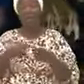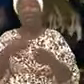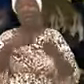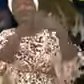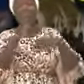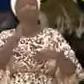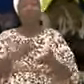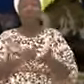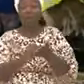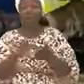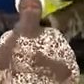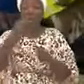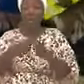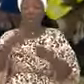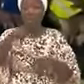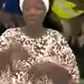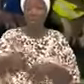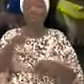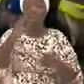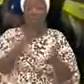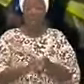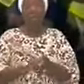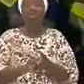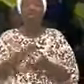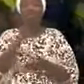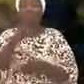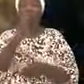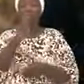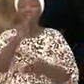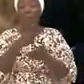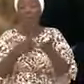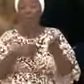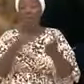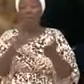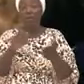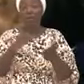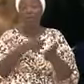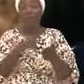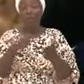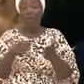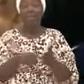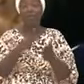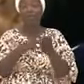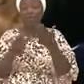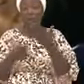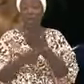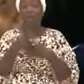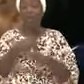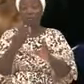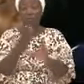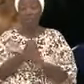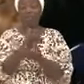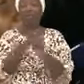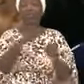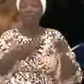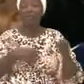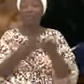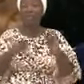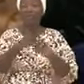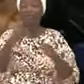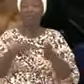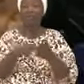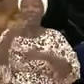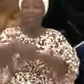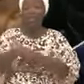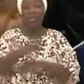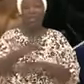ciel va harris répond non que tu as participants du salut du seigneur même ce soir pas tous eu